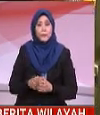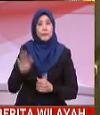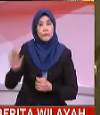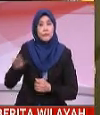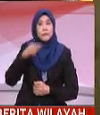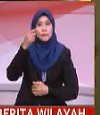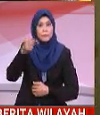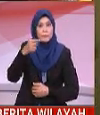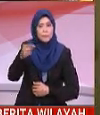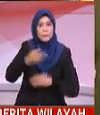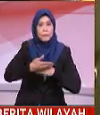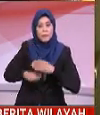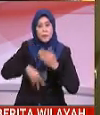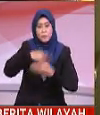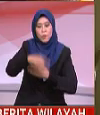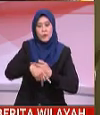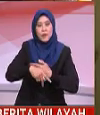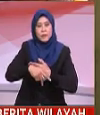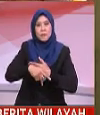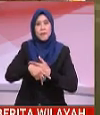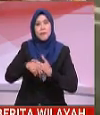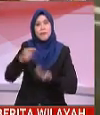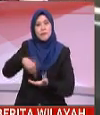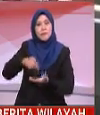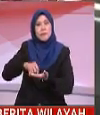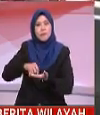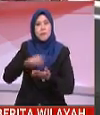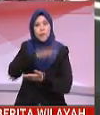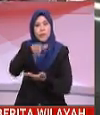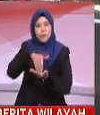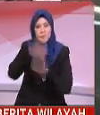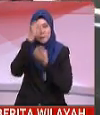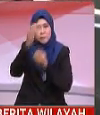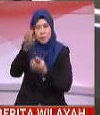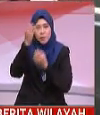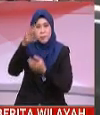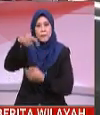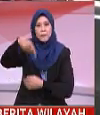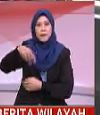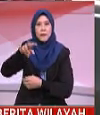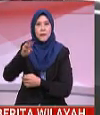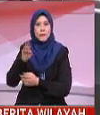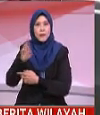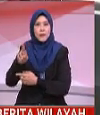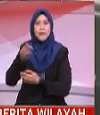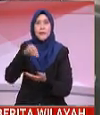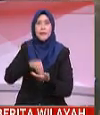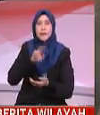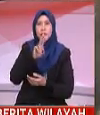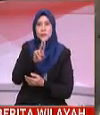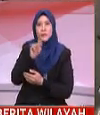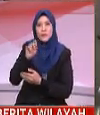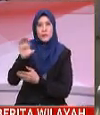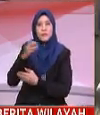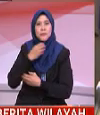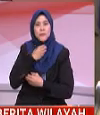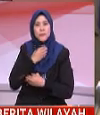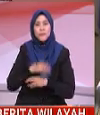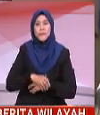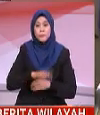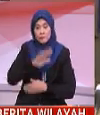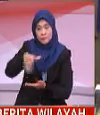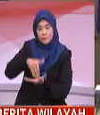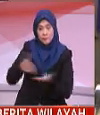Beliau berkata demikian selepas program Signature Pusat Maklumat Rakyat PMR di UTC Ipoh. Pusat ini juga